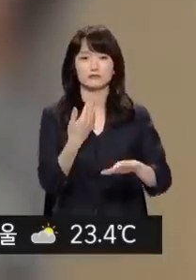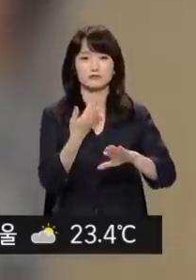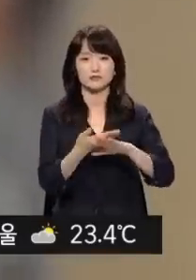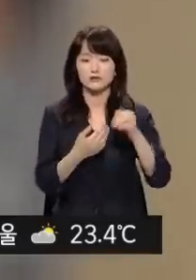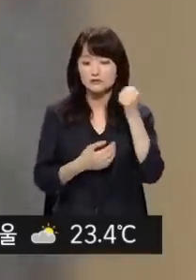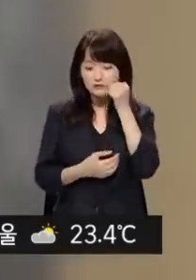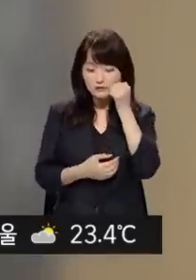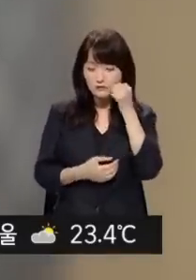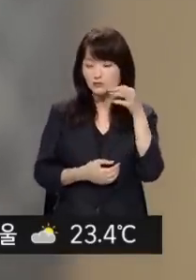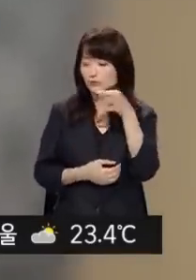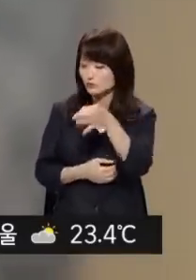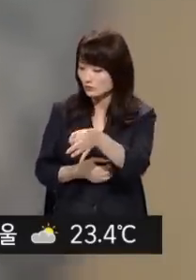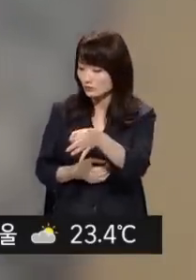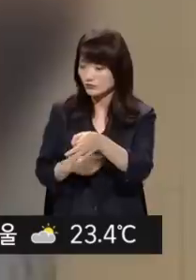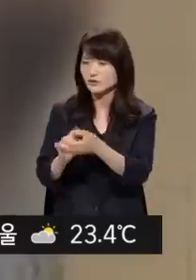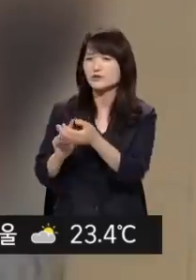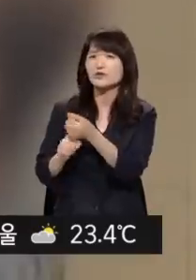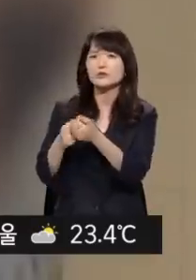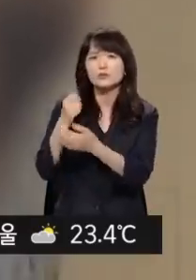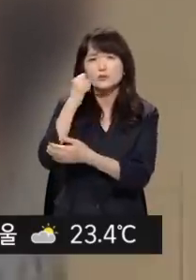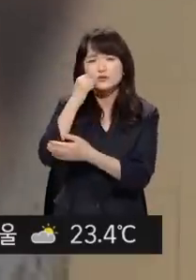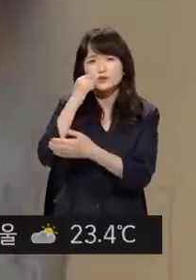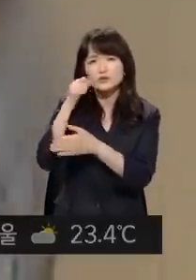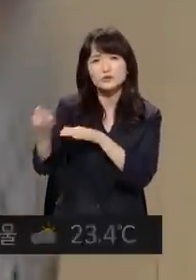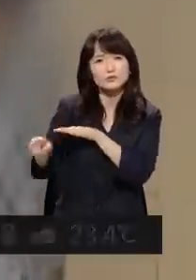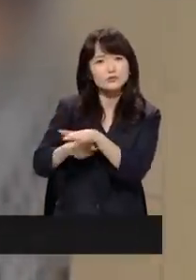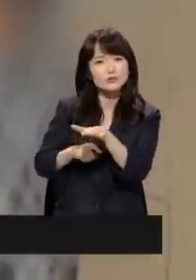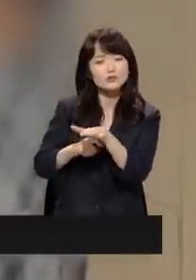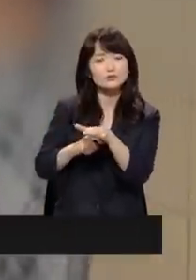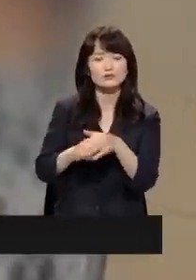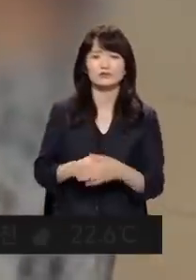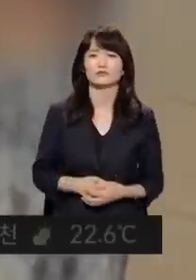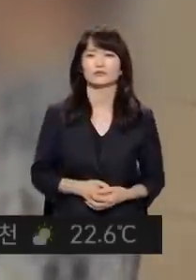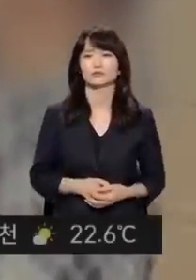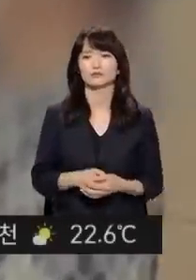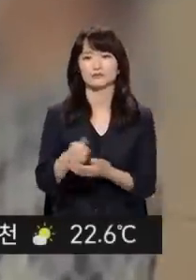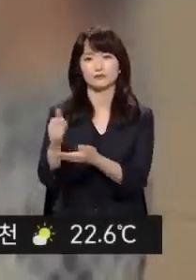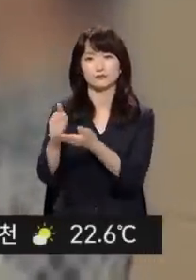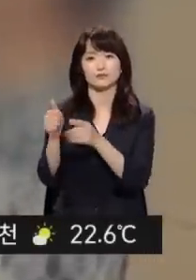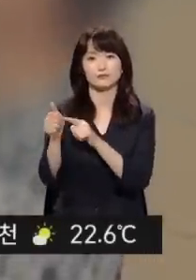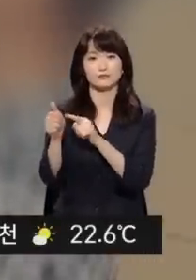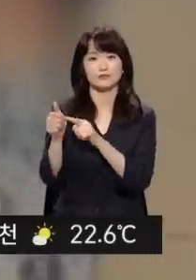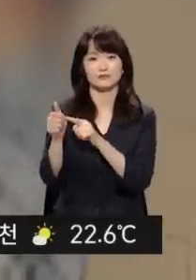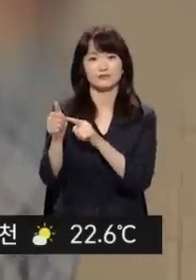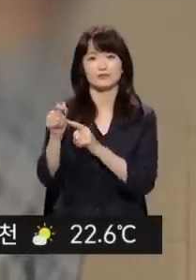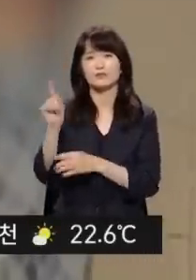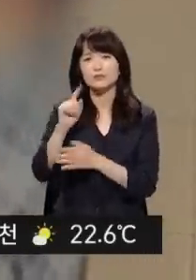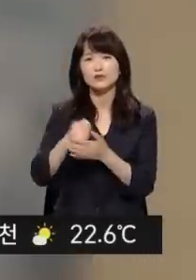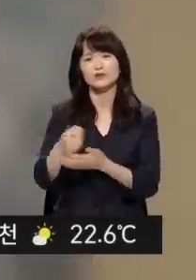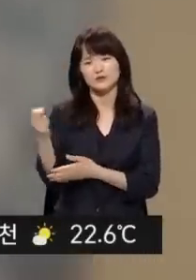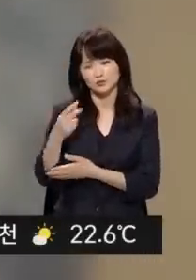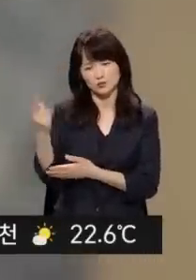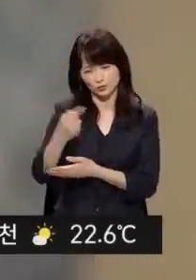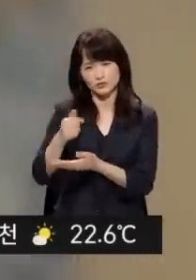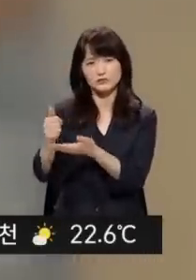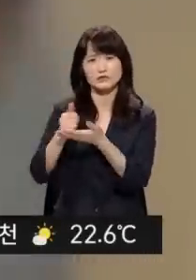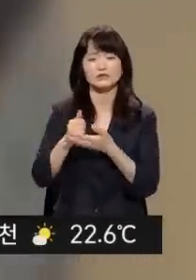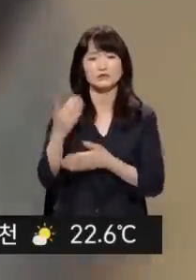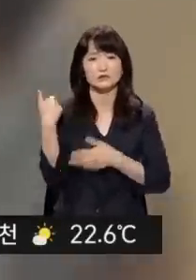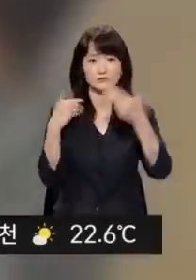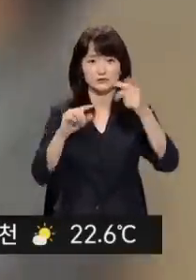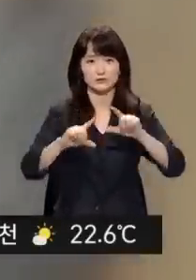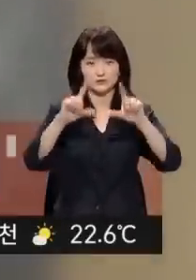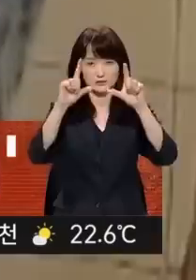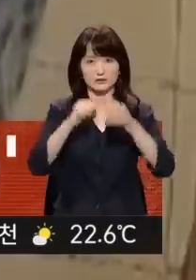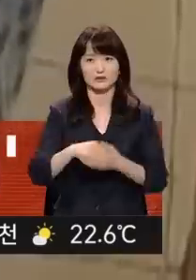땅콩과자는 훔치고 무슨 말 못할 사연이 있었던 걸까요 자 그런데 저 손님 알고 봤더니 단골이었다는 거예요네 맞습니다 지난 7일